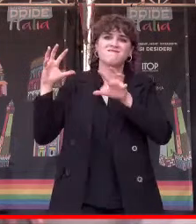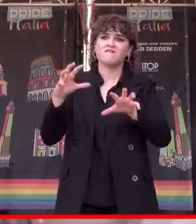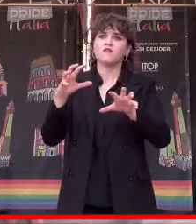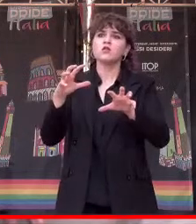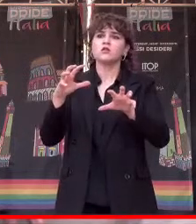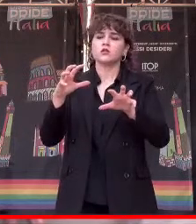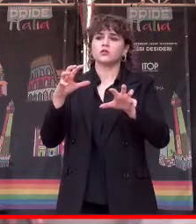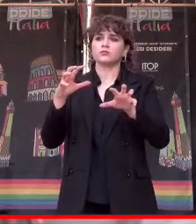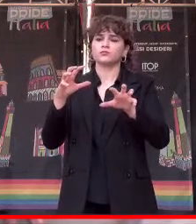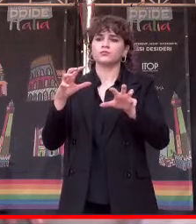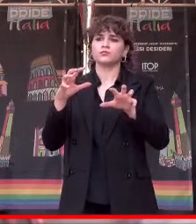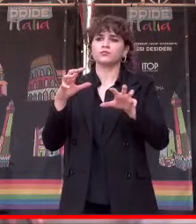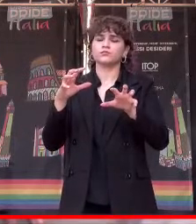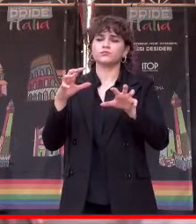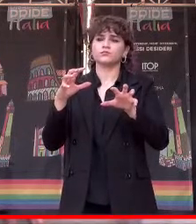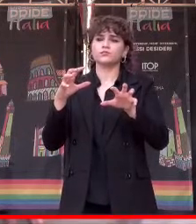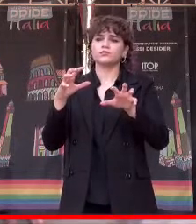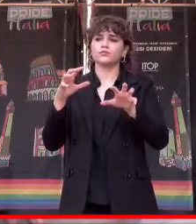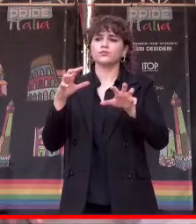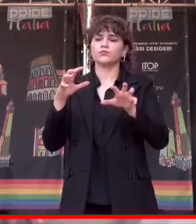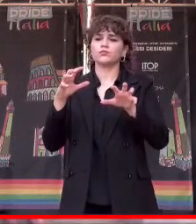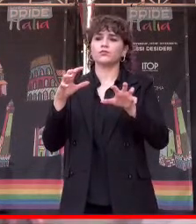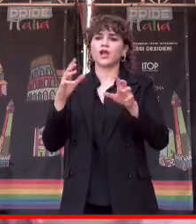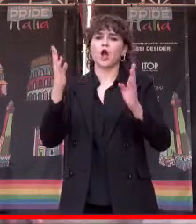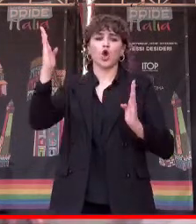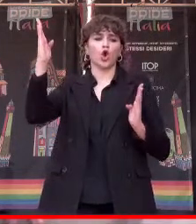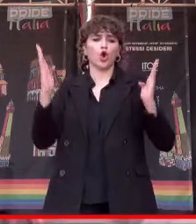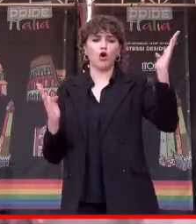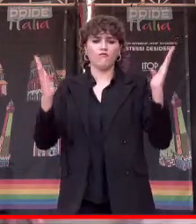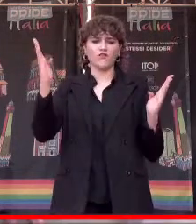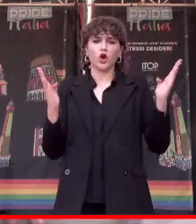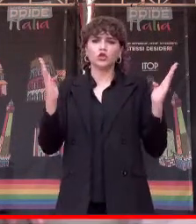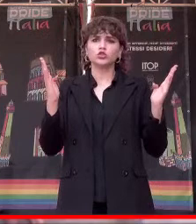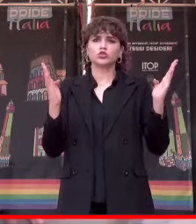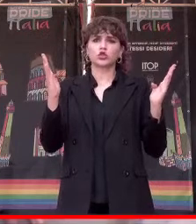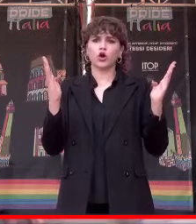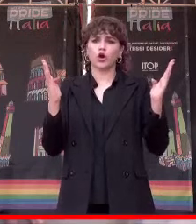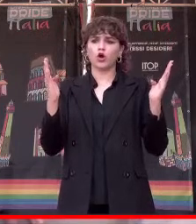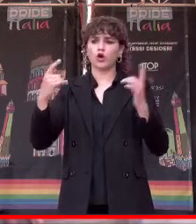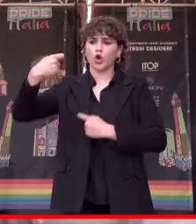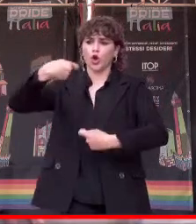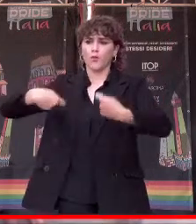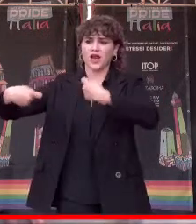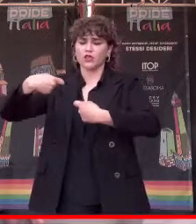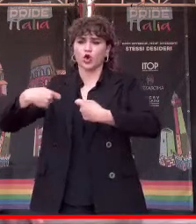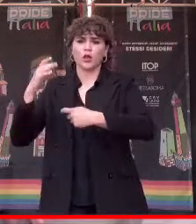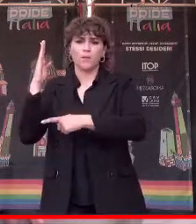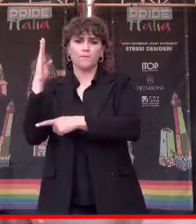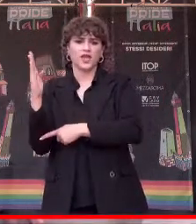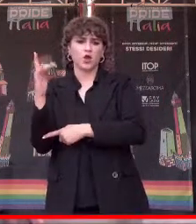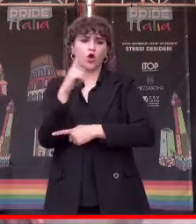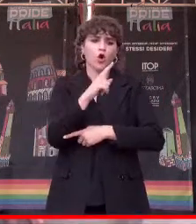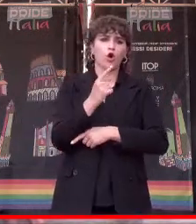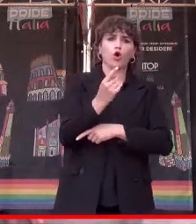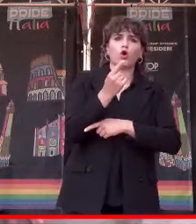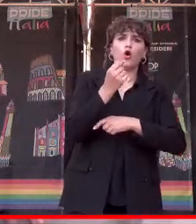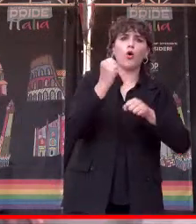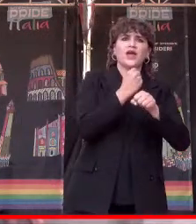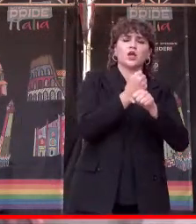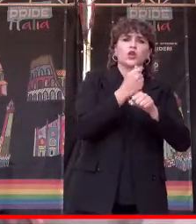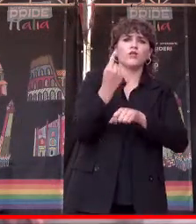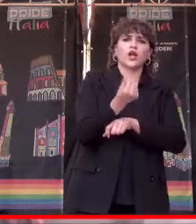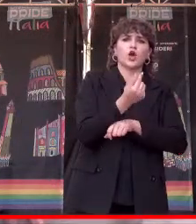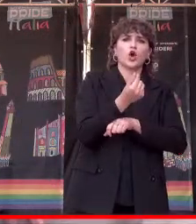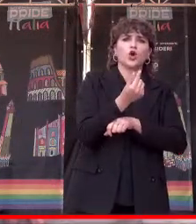mettersi a paragone e in concorrenza le cooperative di tipo B con un operatore economico che fa